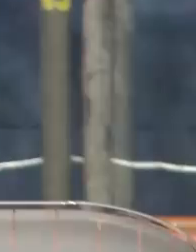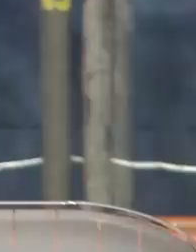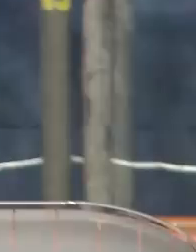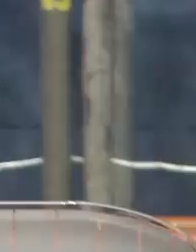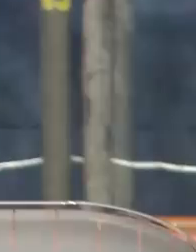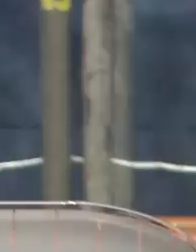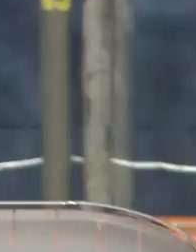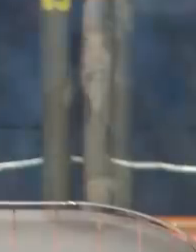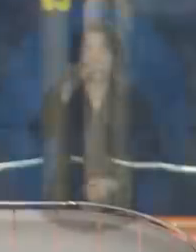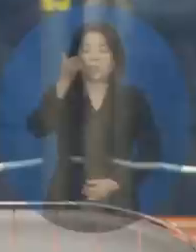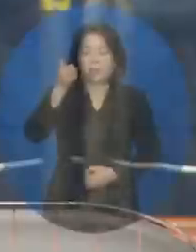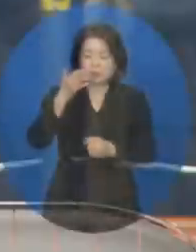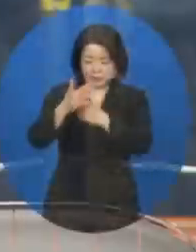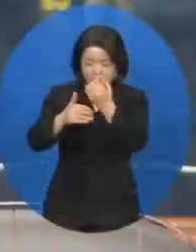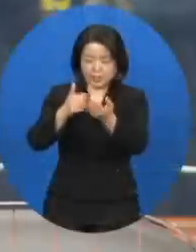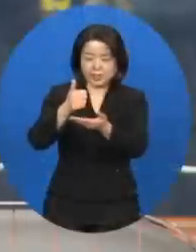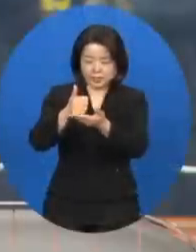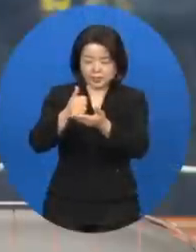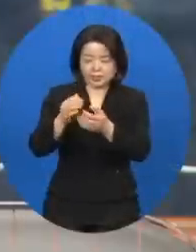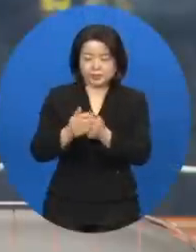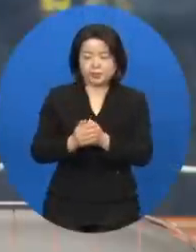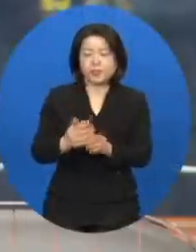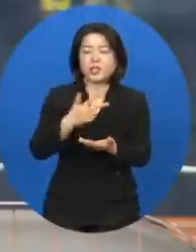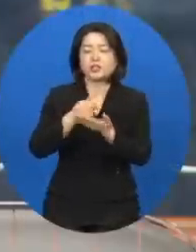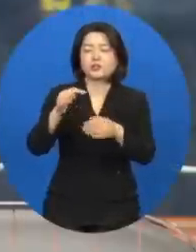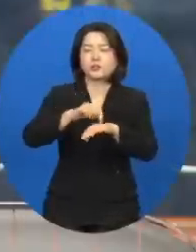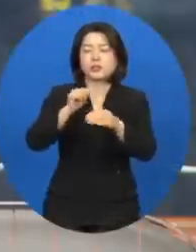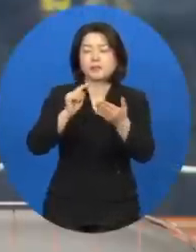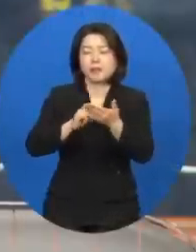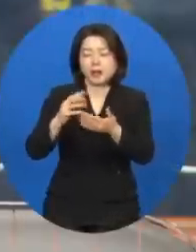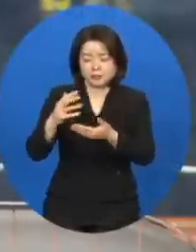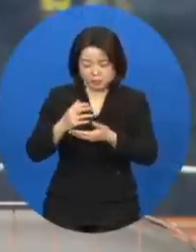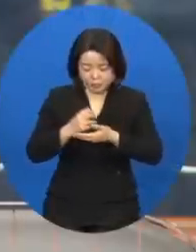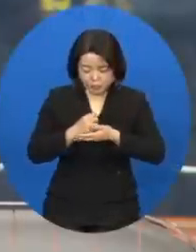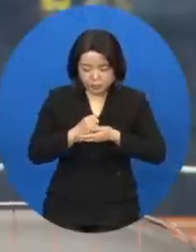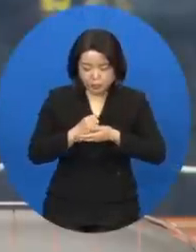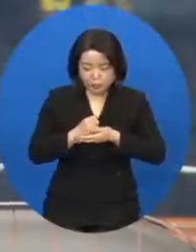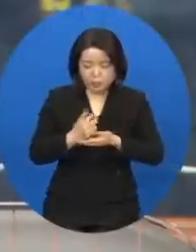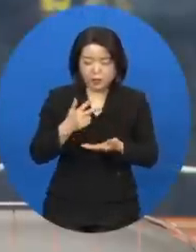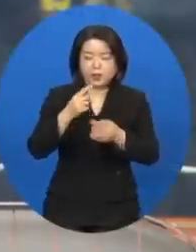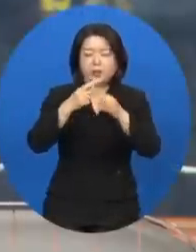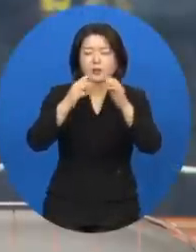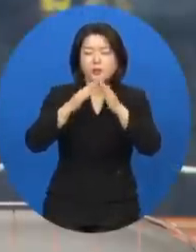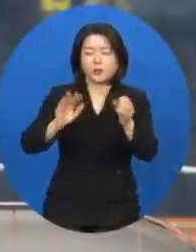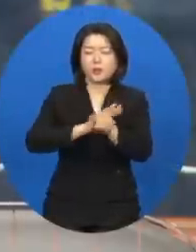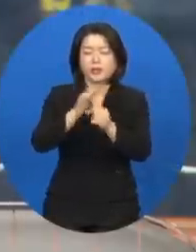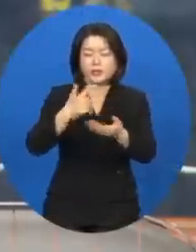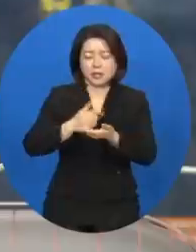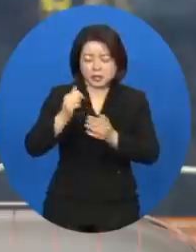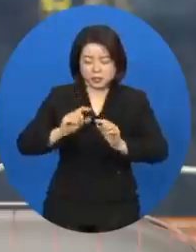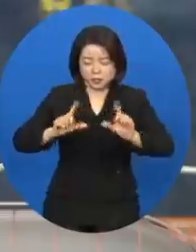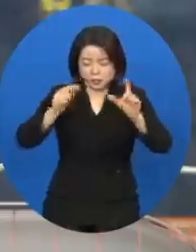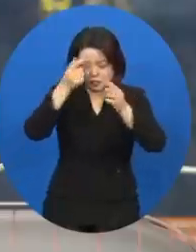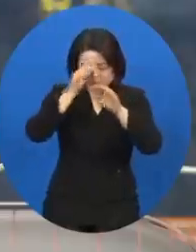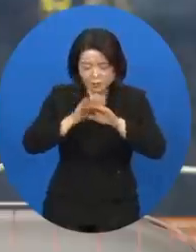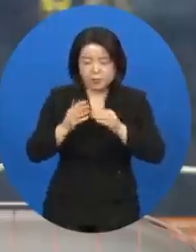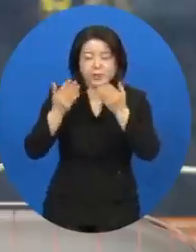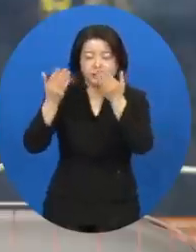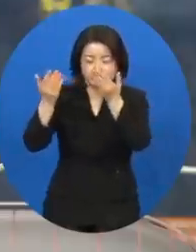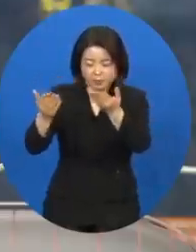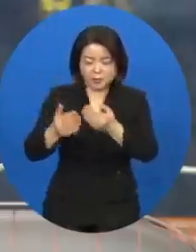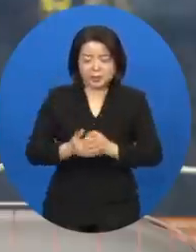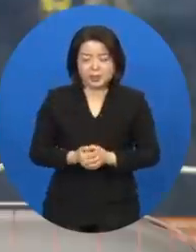아버지 하나님, 주님의 마음을 품고 교회 사랑 주의를 지킵니다.